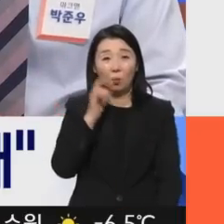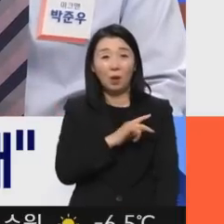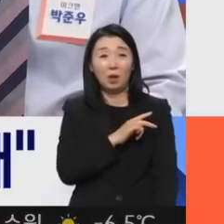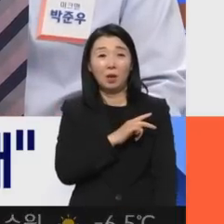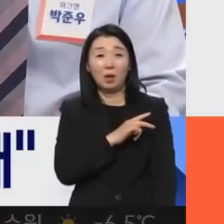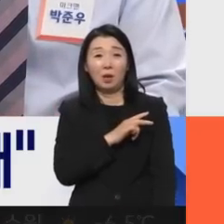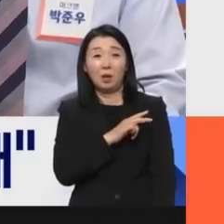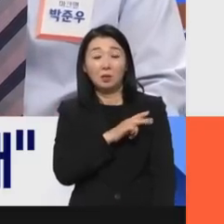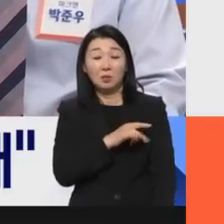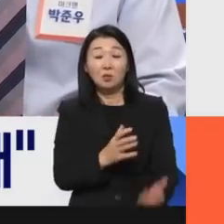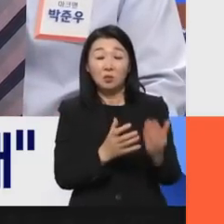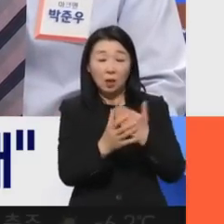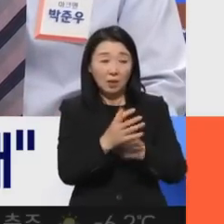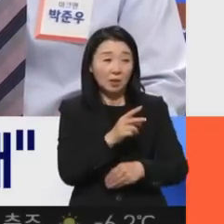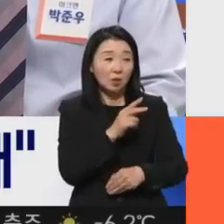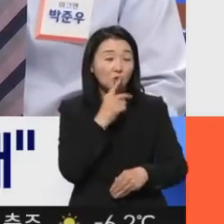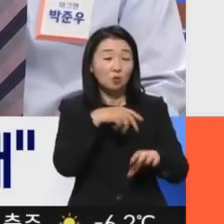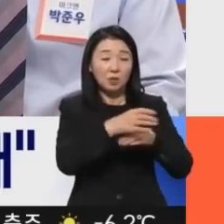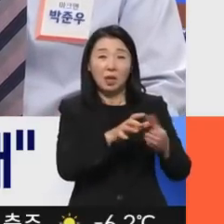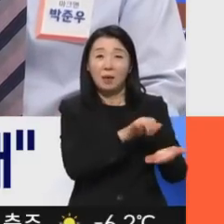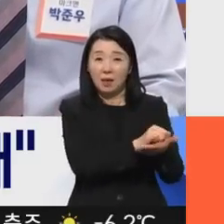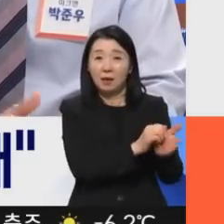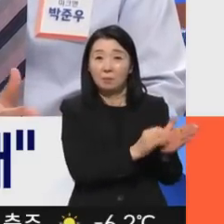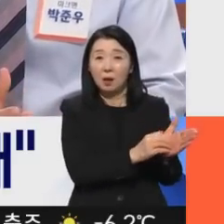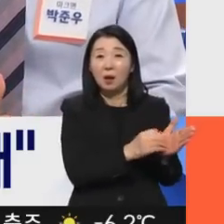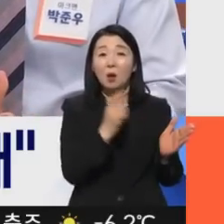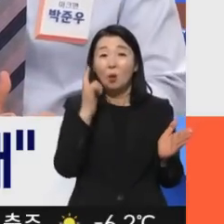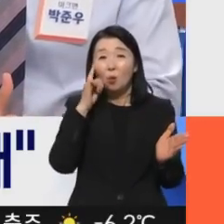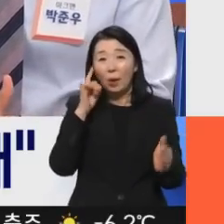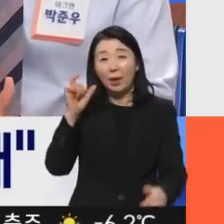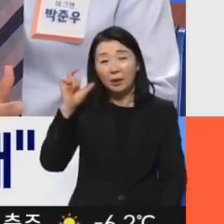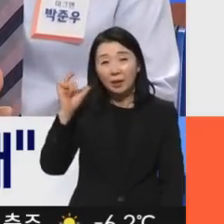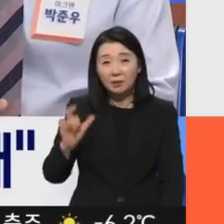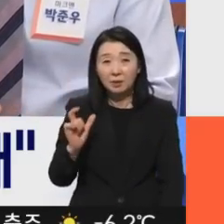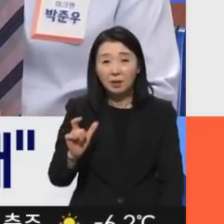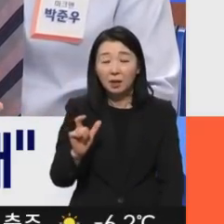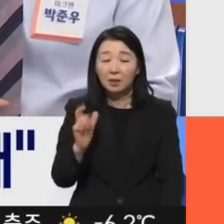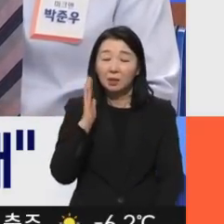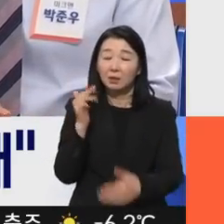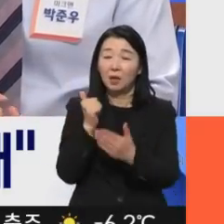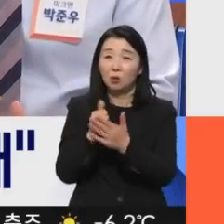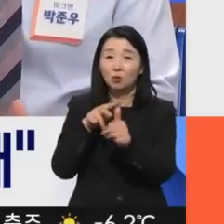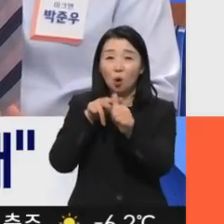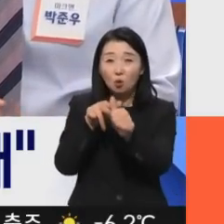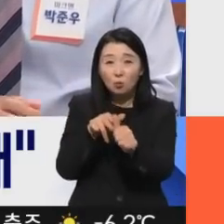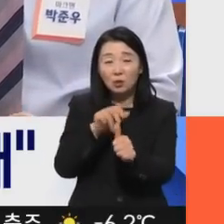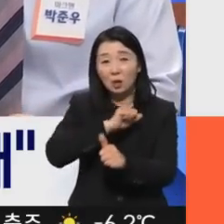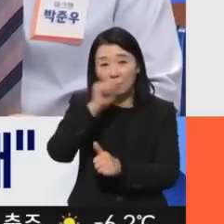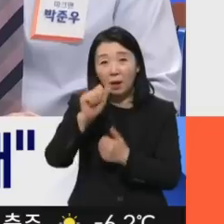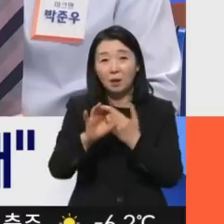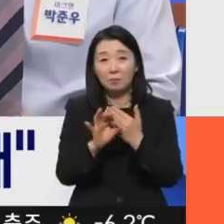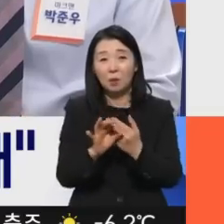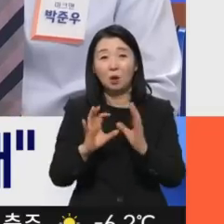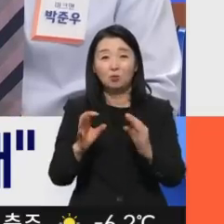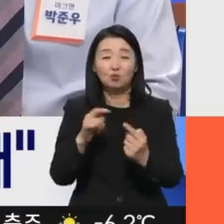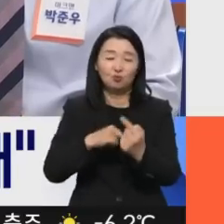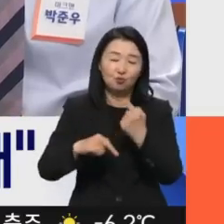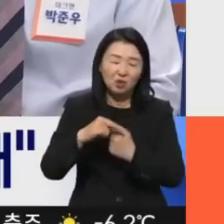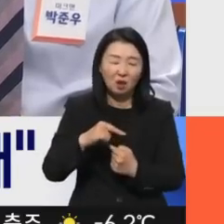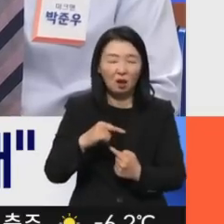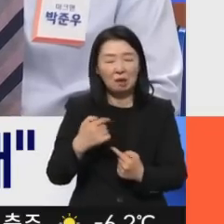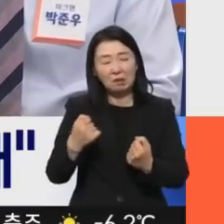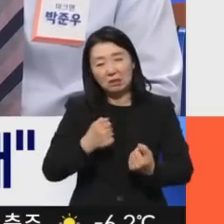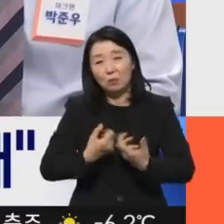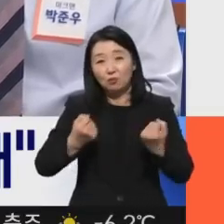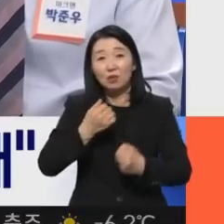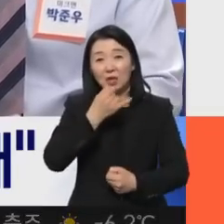측에서 지배하고 있어서 이 국정 운영이 힘겨운데 너무 강력한 이 대선 주자급의 당대표가 되면 이 국정 동력이 분산되지